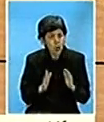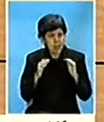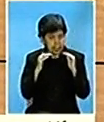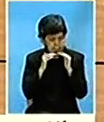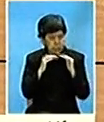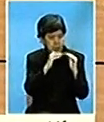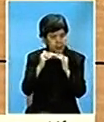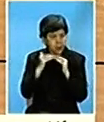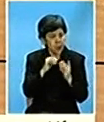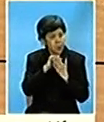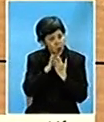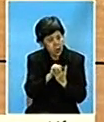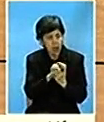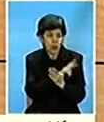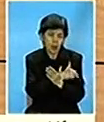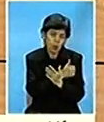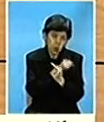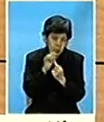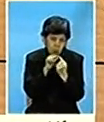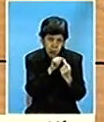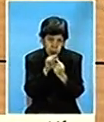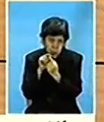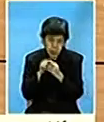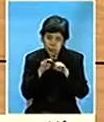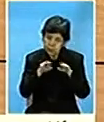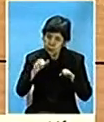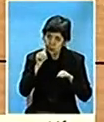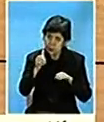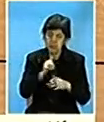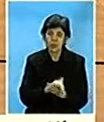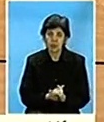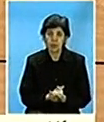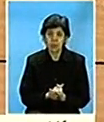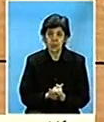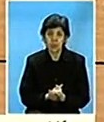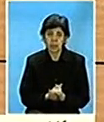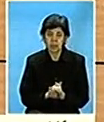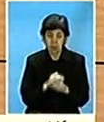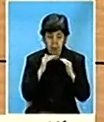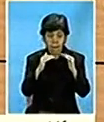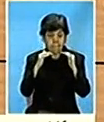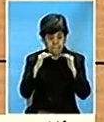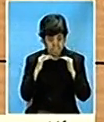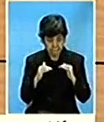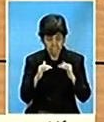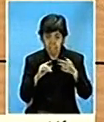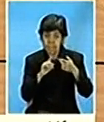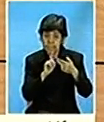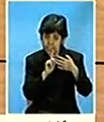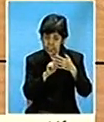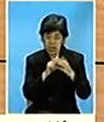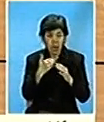อกันในการรับบริการสาธารณสุขที่เหมาะสมและได้มาตรฐานและวรรคต่อมาผู้ยาก